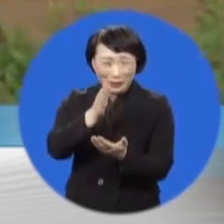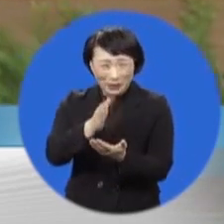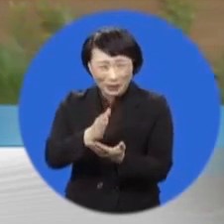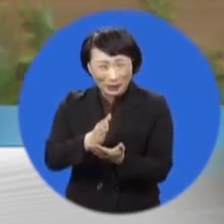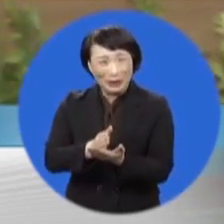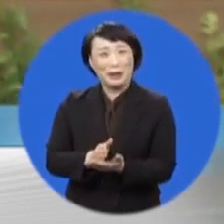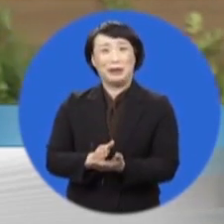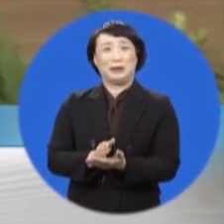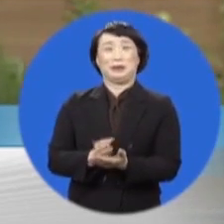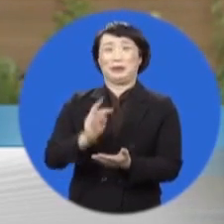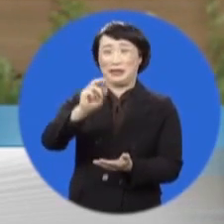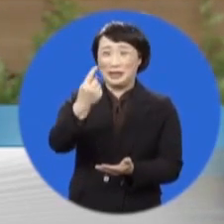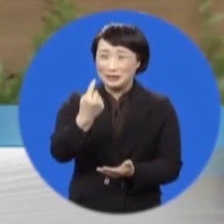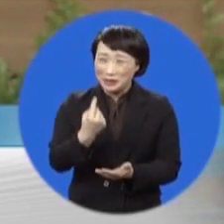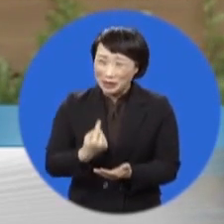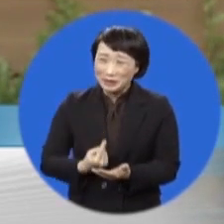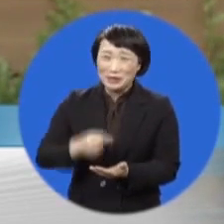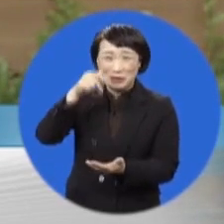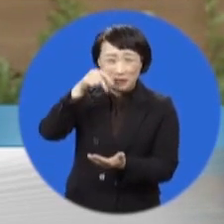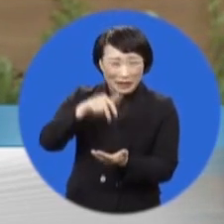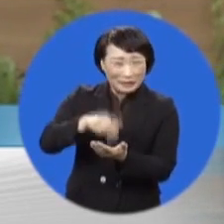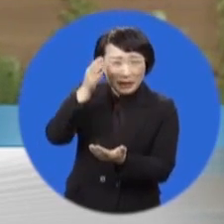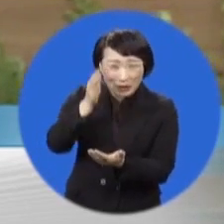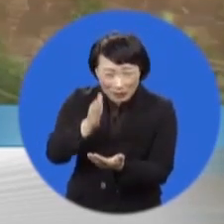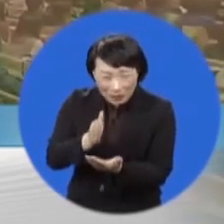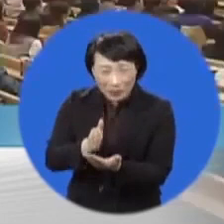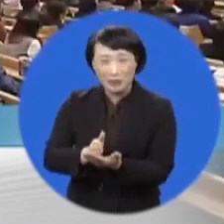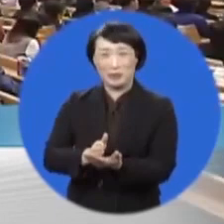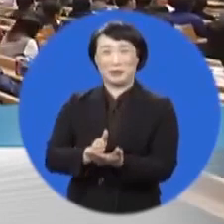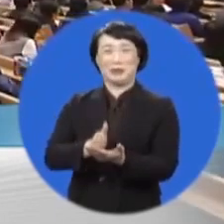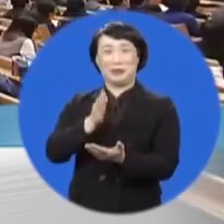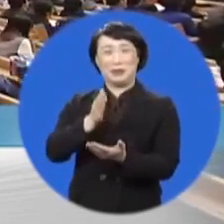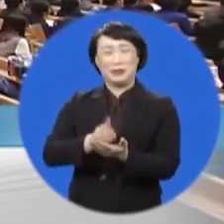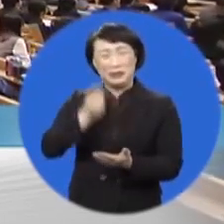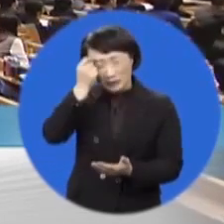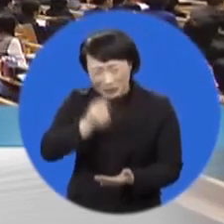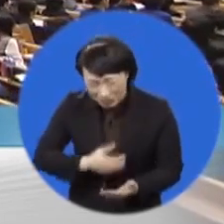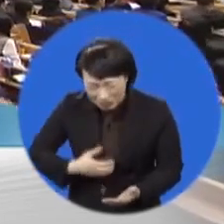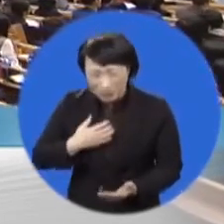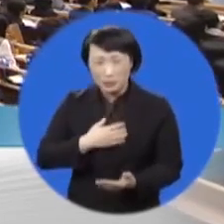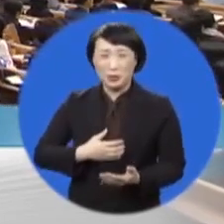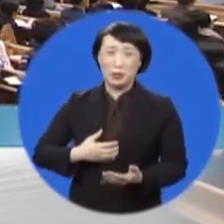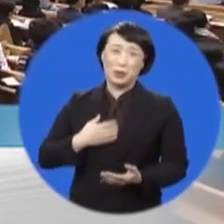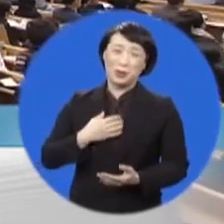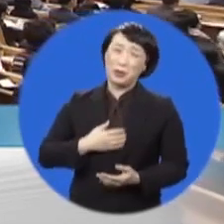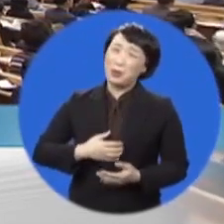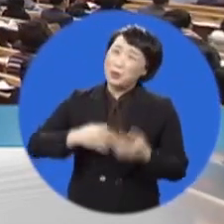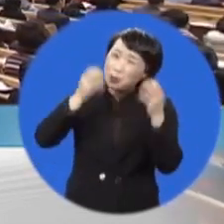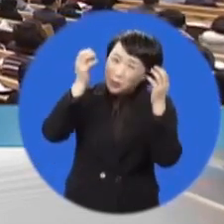5 돌아 손이 마세용 술 품도